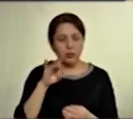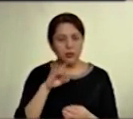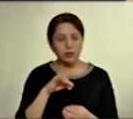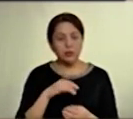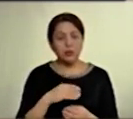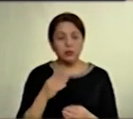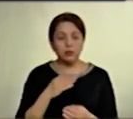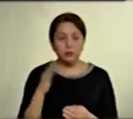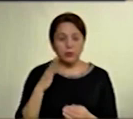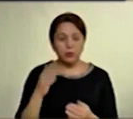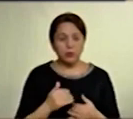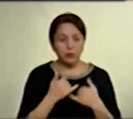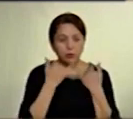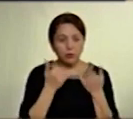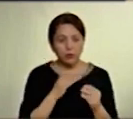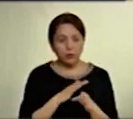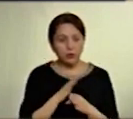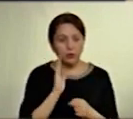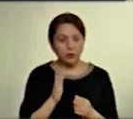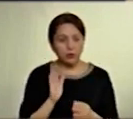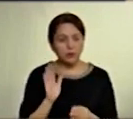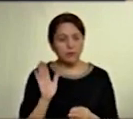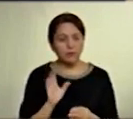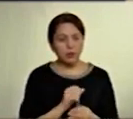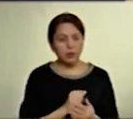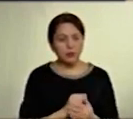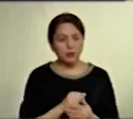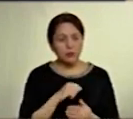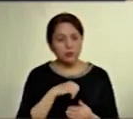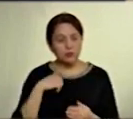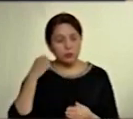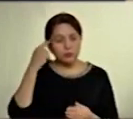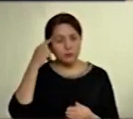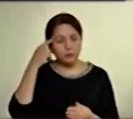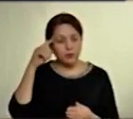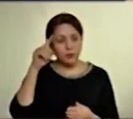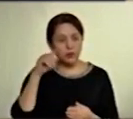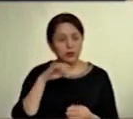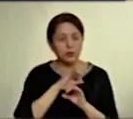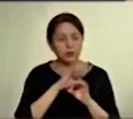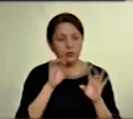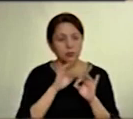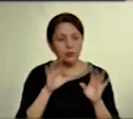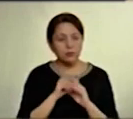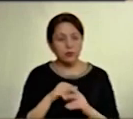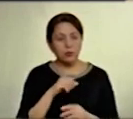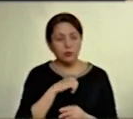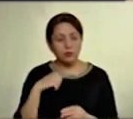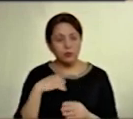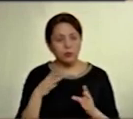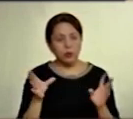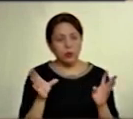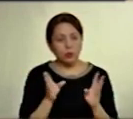ega bo'ladi va o'z demak, fikrlarini bayon qilib, demak, o'ziga qo'shib